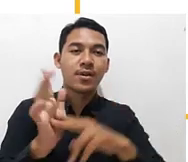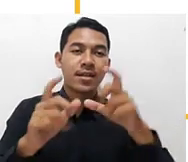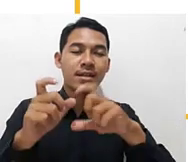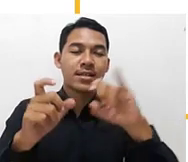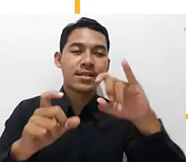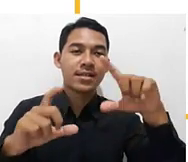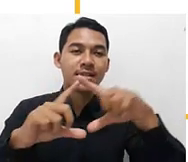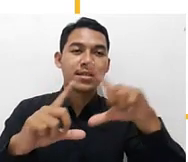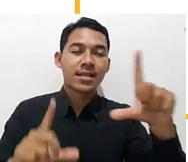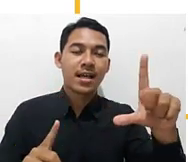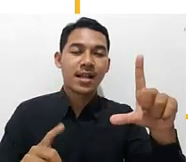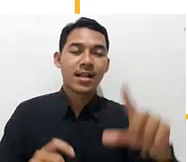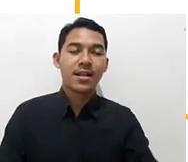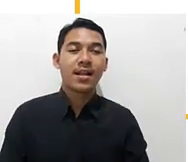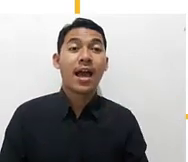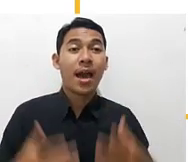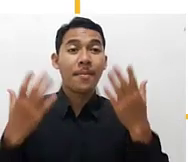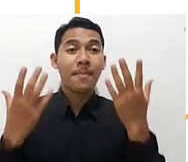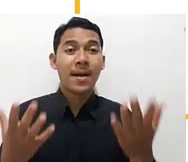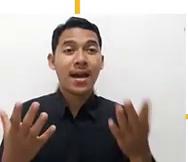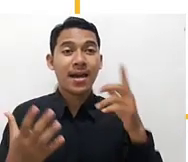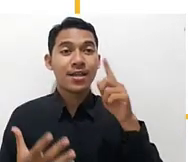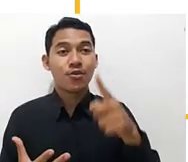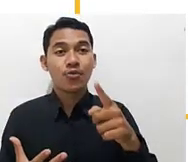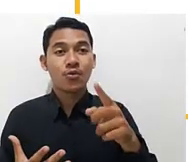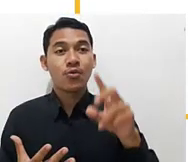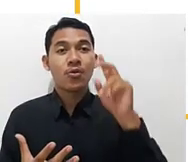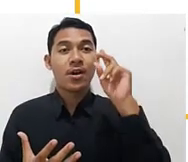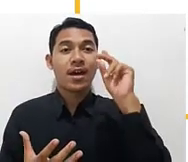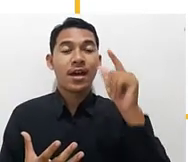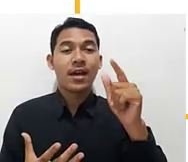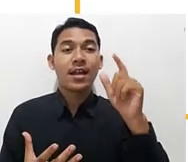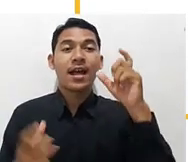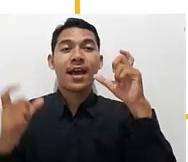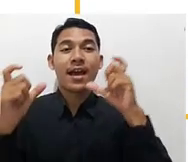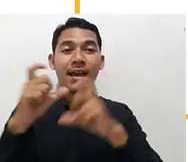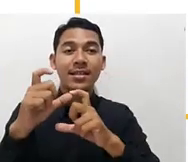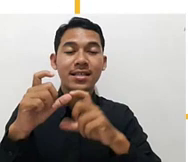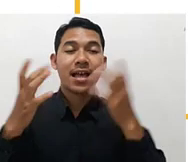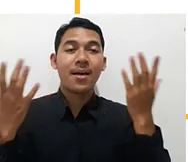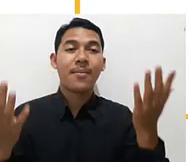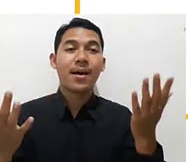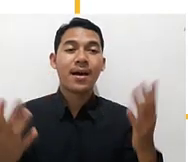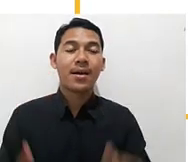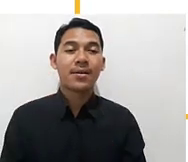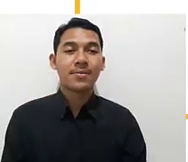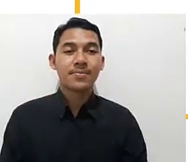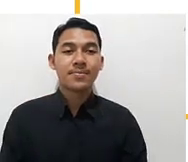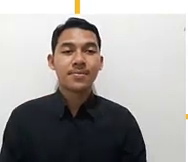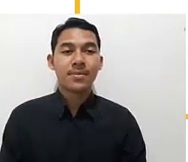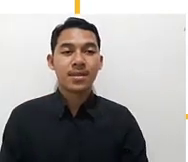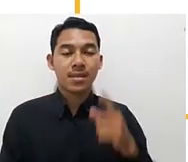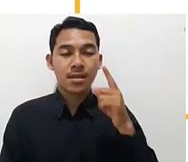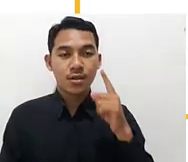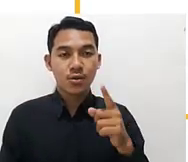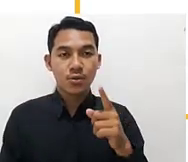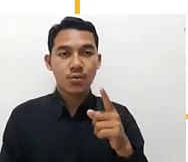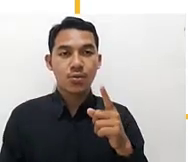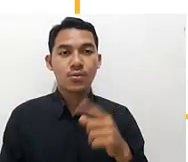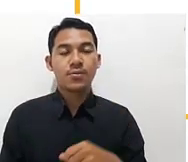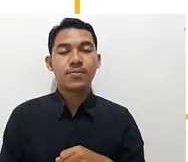itu? Mungkin teman-teman sedikit asing ya dengan istilah rangkaian sekuensial. Jadi rangkaian sekuensial